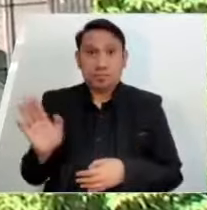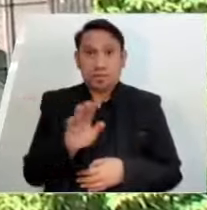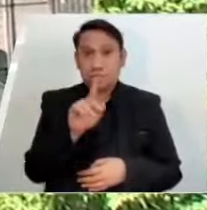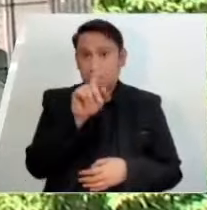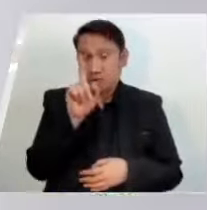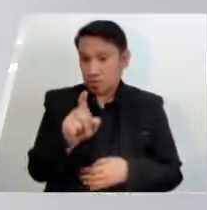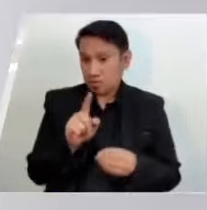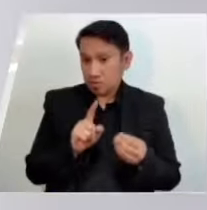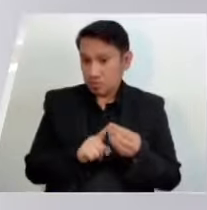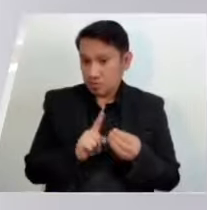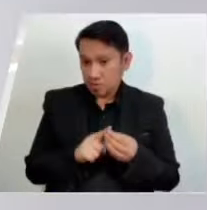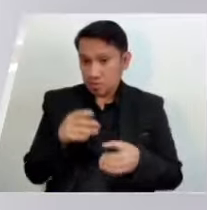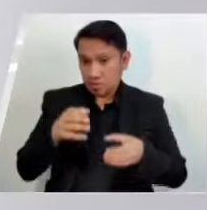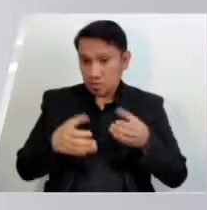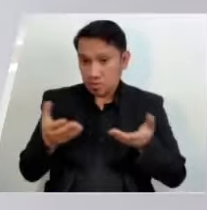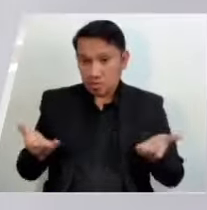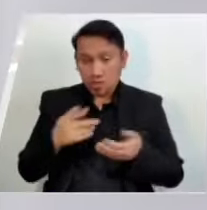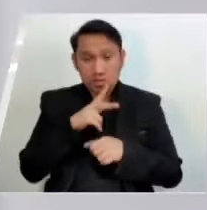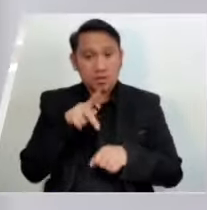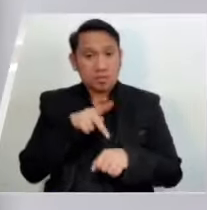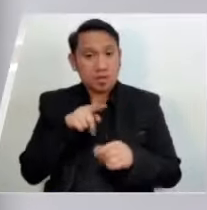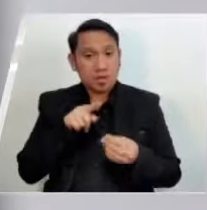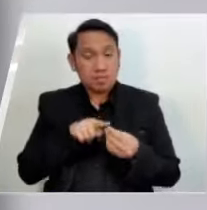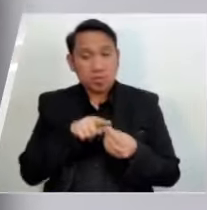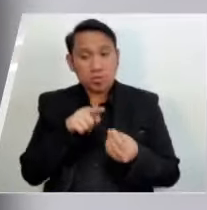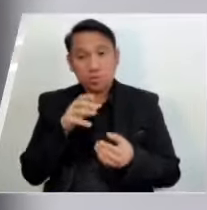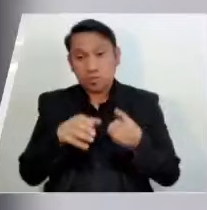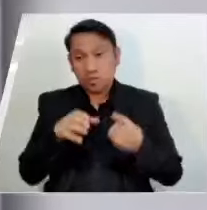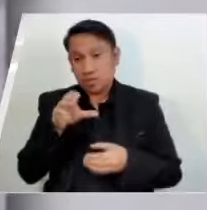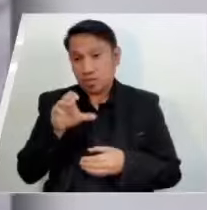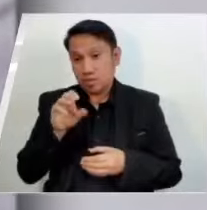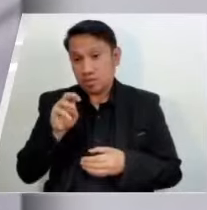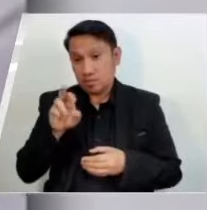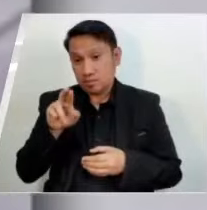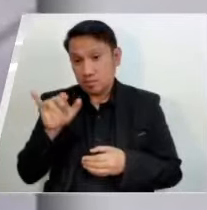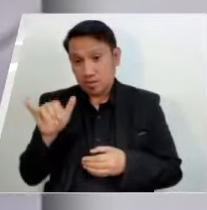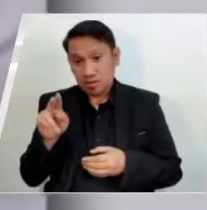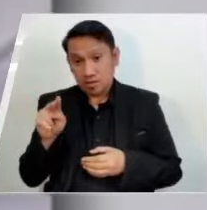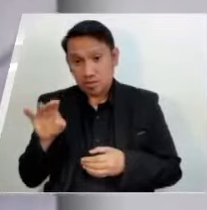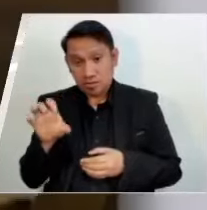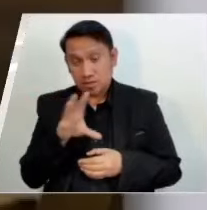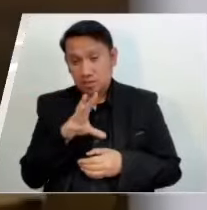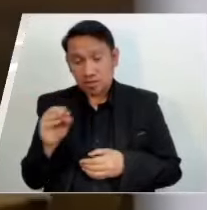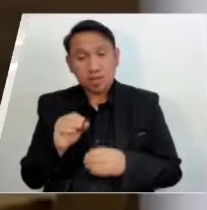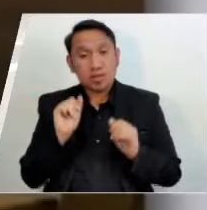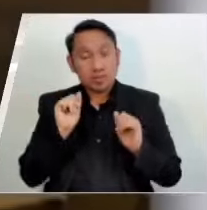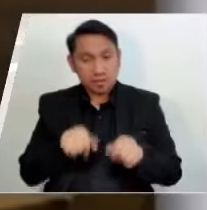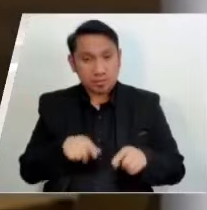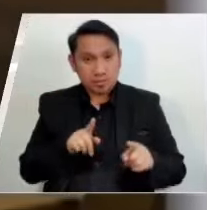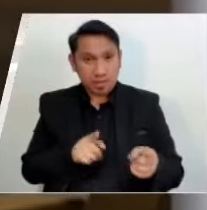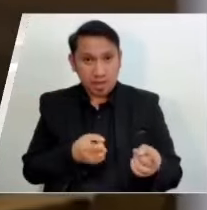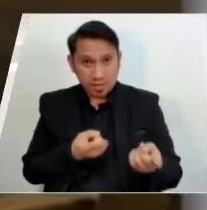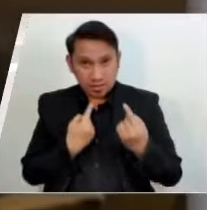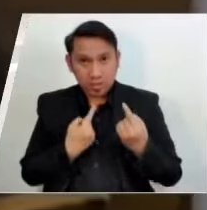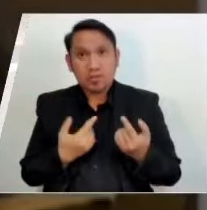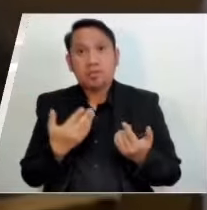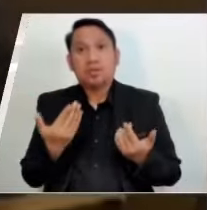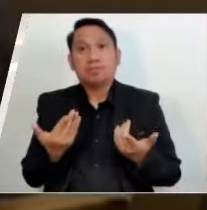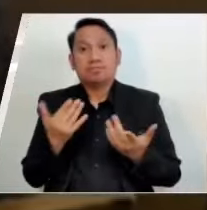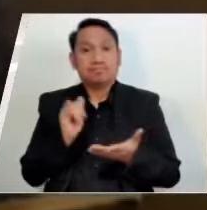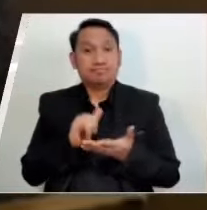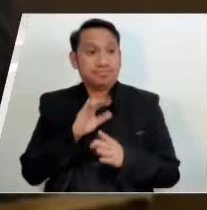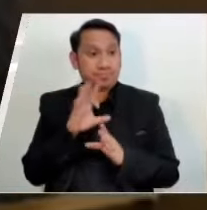korte sa Pilipinas kaugnay sa kaso ni Mary Jane para masagot ito ng ating kababayan. Bilang bahagi ng